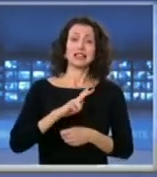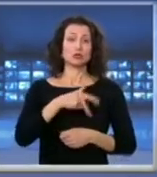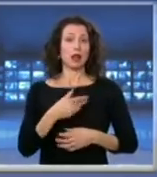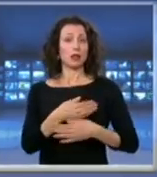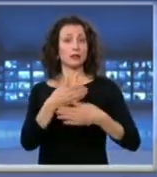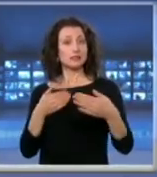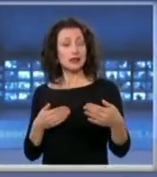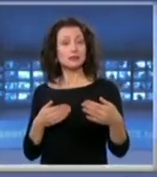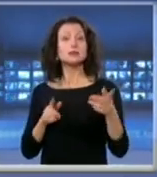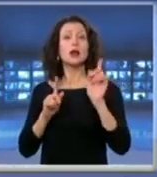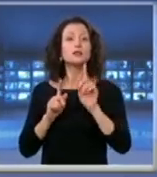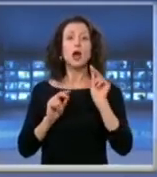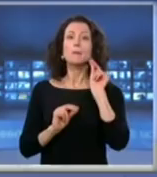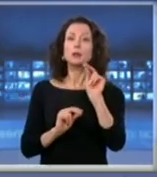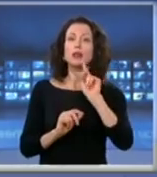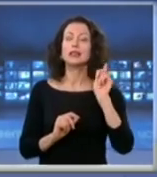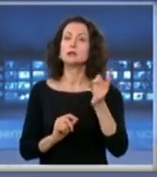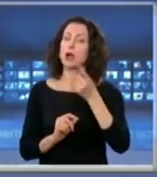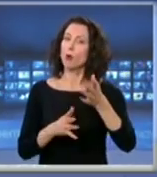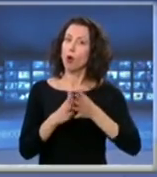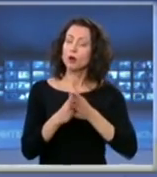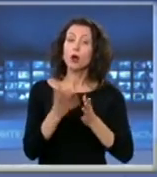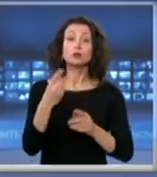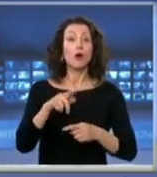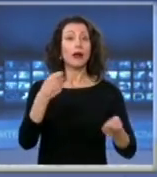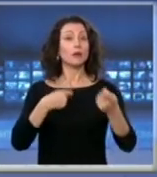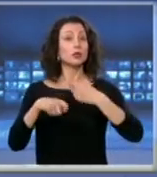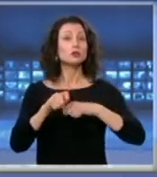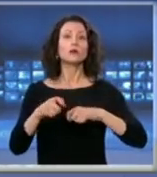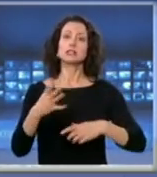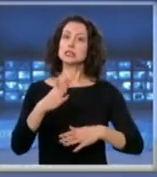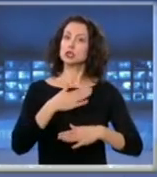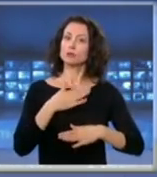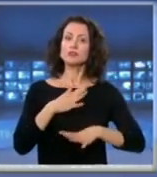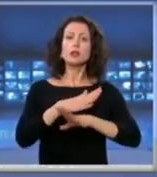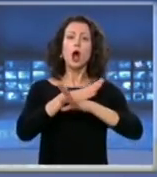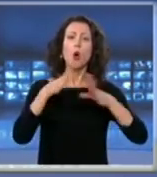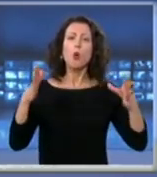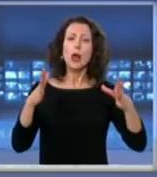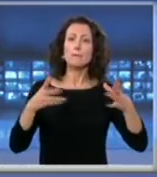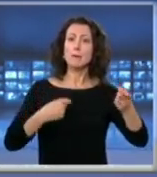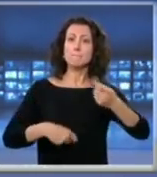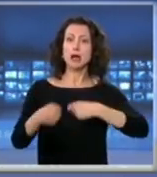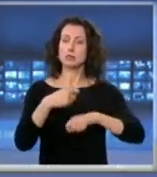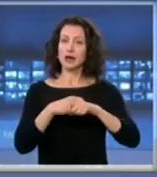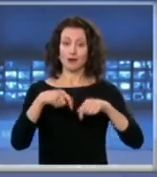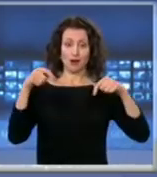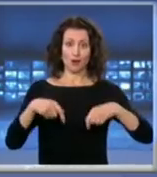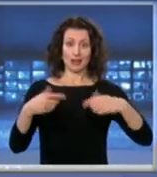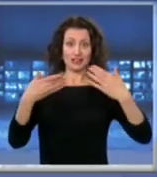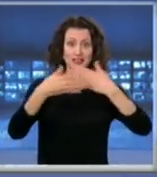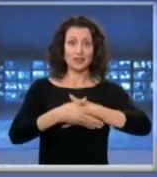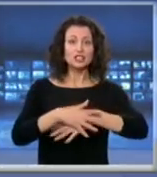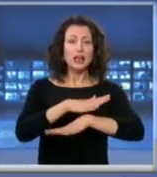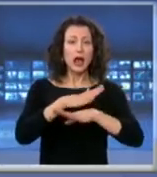е не само към хората, но и към търговци и собственици на големи открити обекти, както и пазари, например. От тази вечер най-голямото